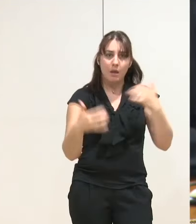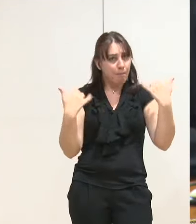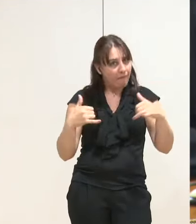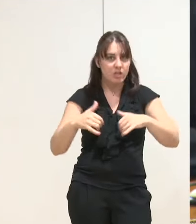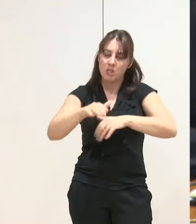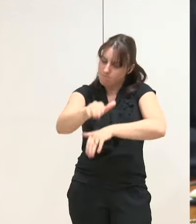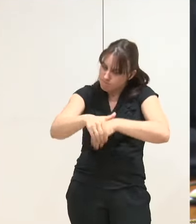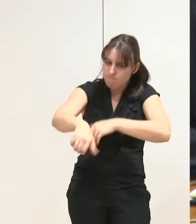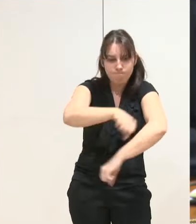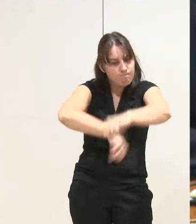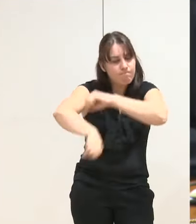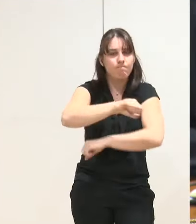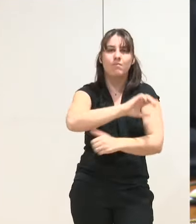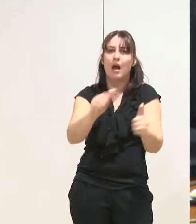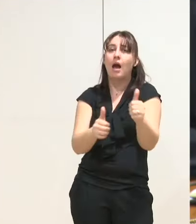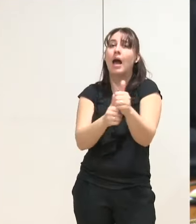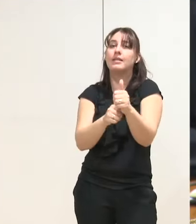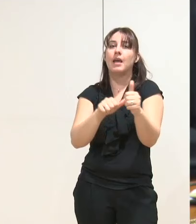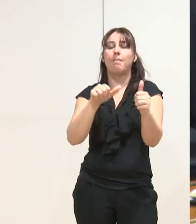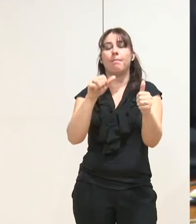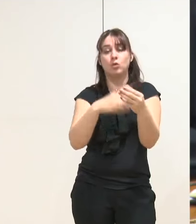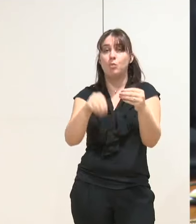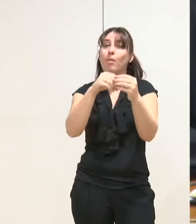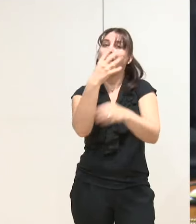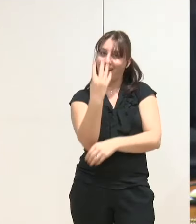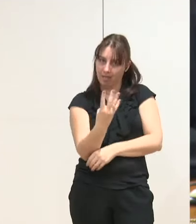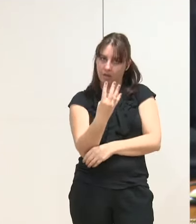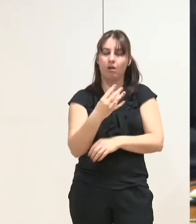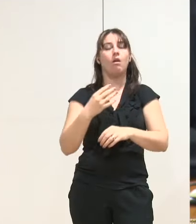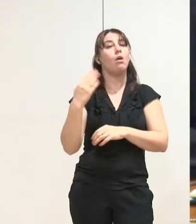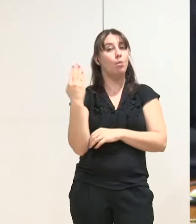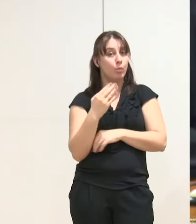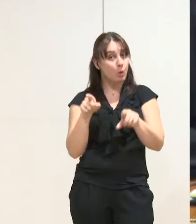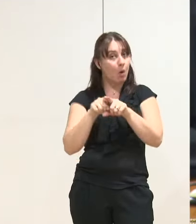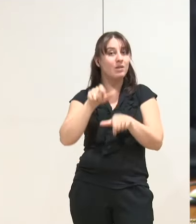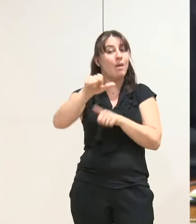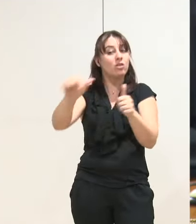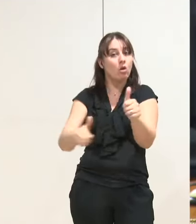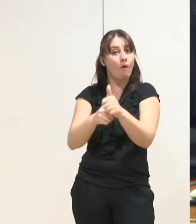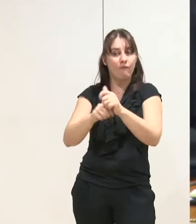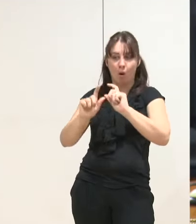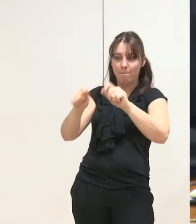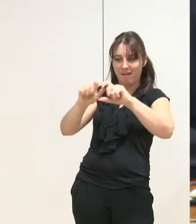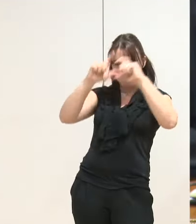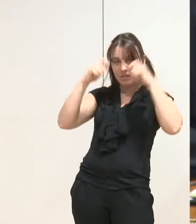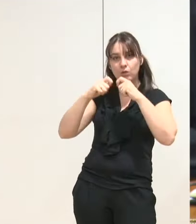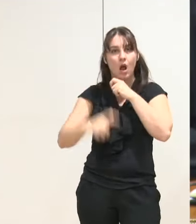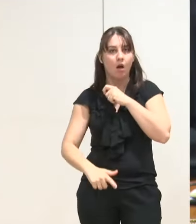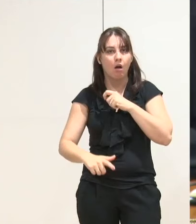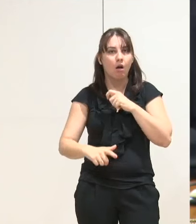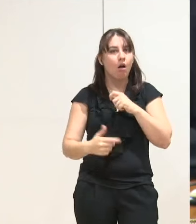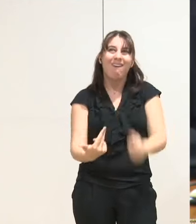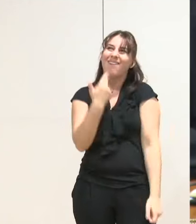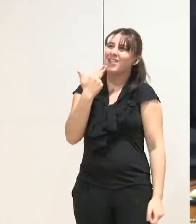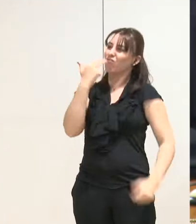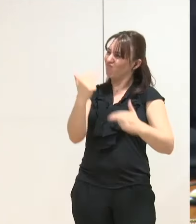créer quatre postes d'adsem supplémentaires titulariser aussi les renforts c'est pas satisfaisant c'est vrai